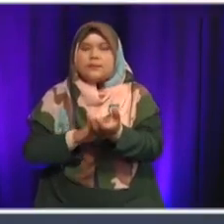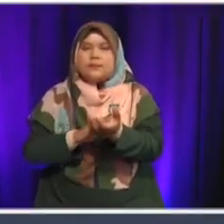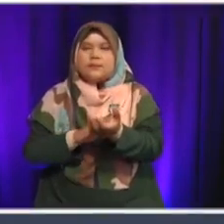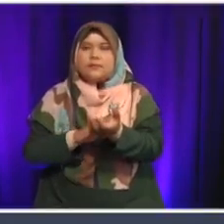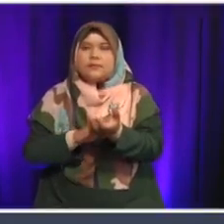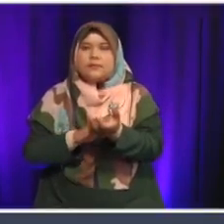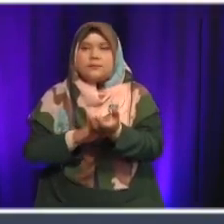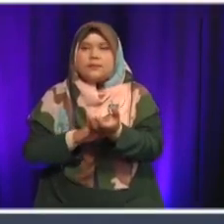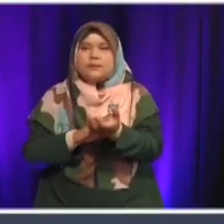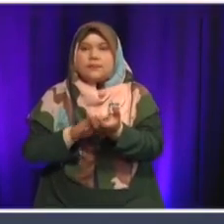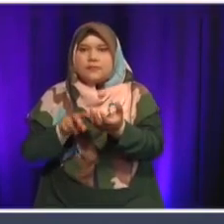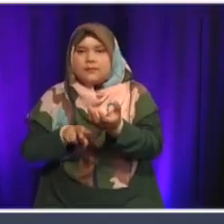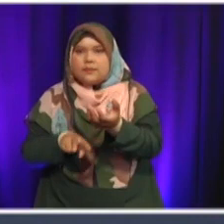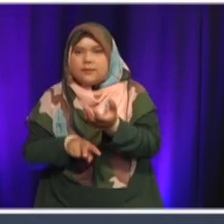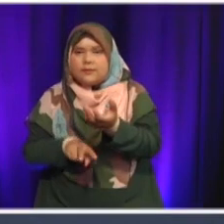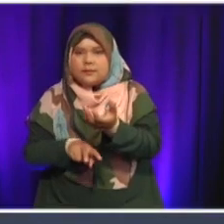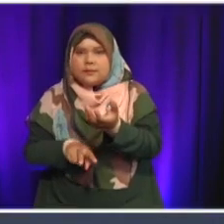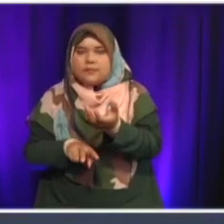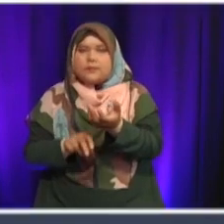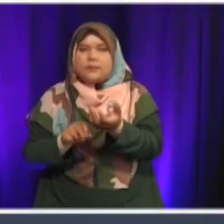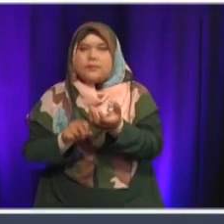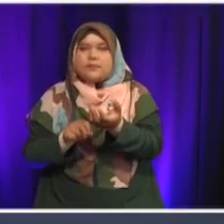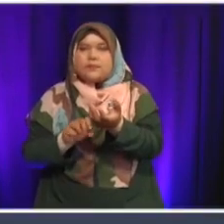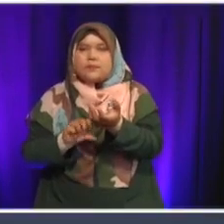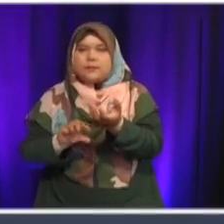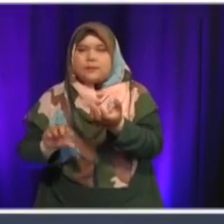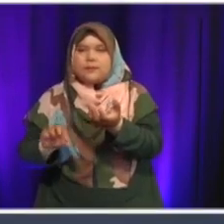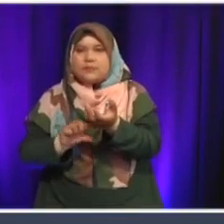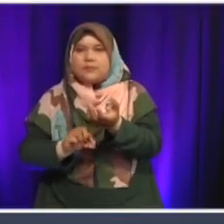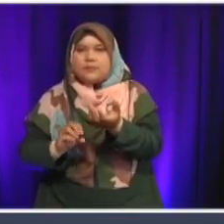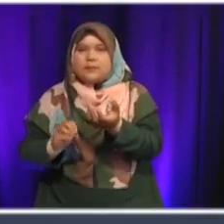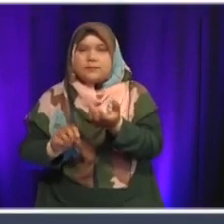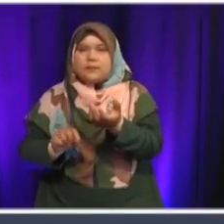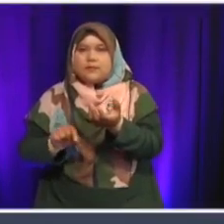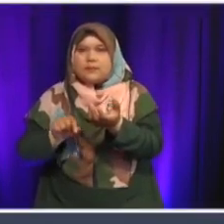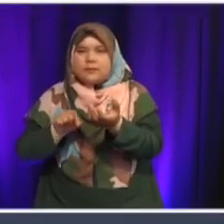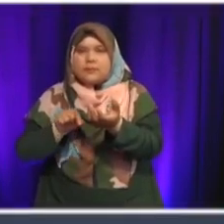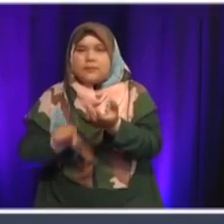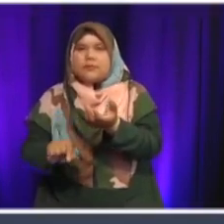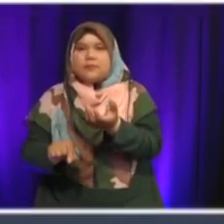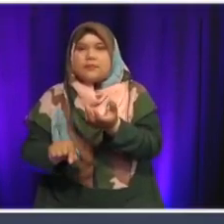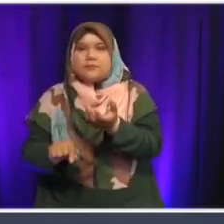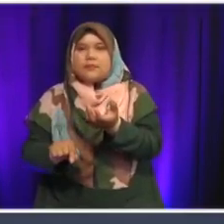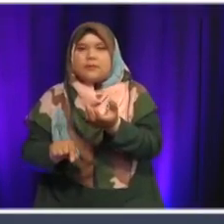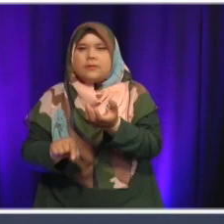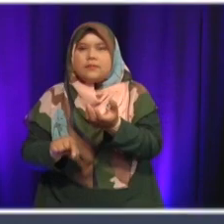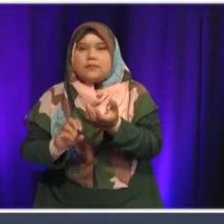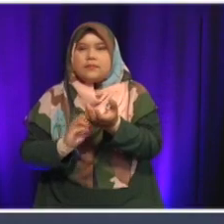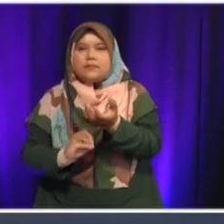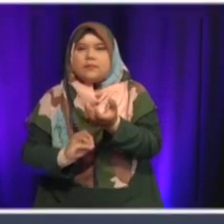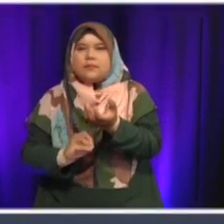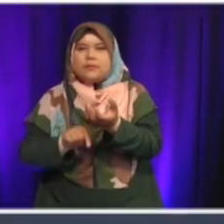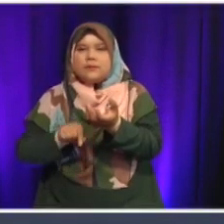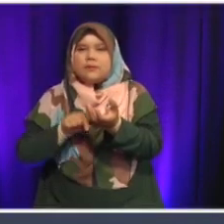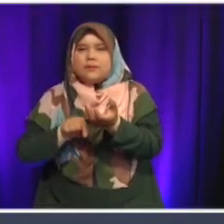itu ada bacaan kita ndak pastikan bacaan itu tepat kita tekan semula tekan bacaan sifat bacaan